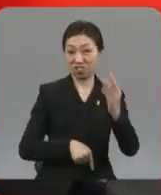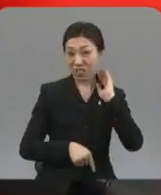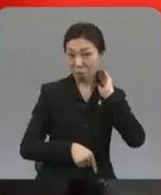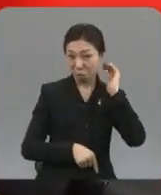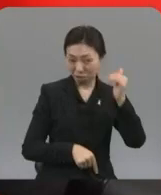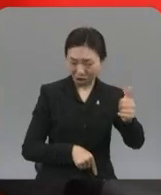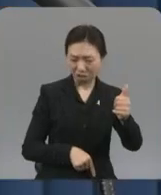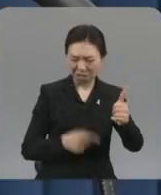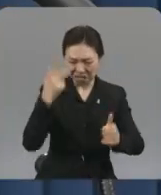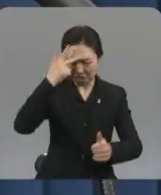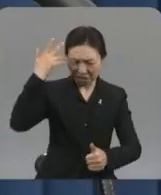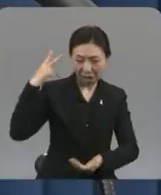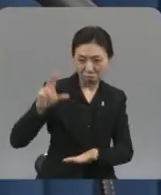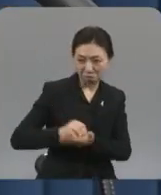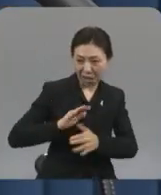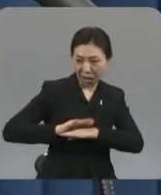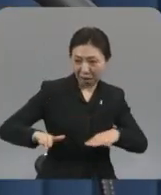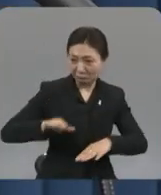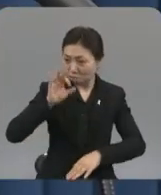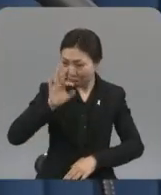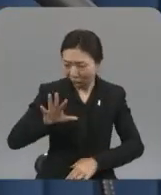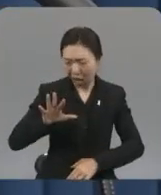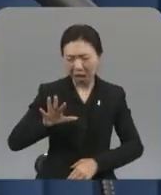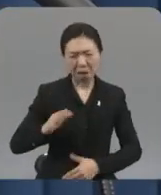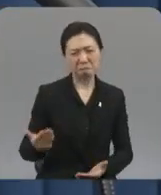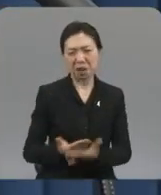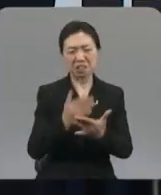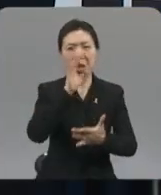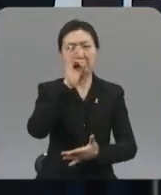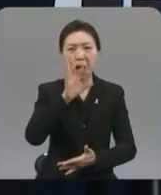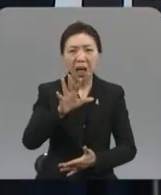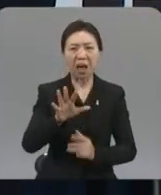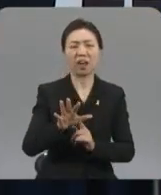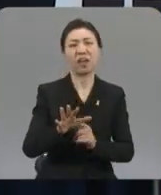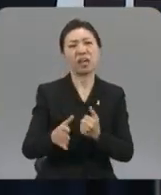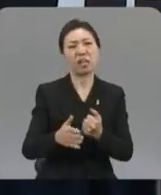un pas en avant sans résoudre les problèmes liés au passé